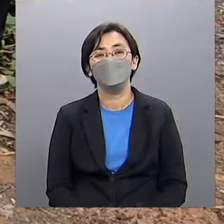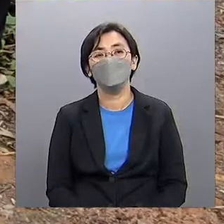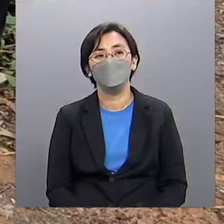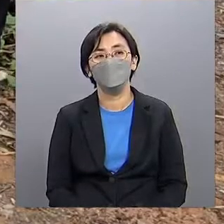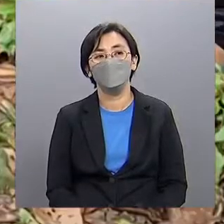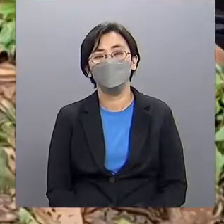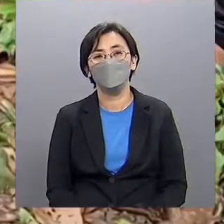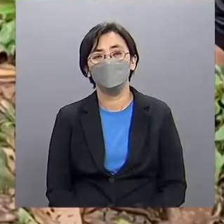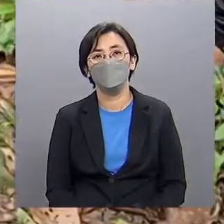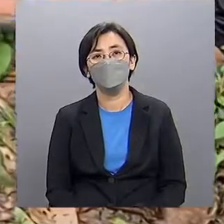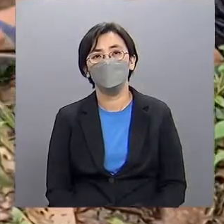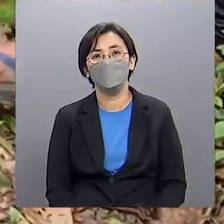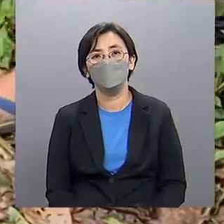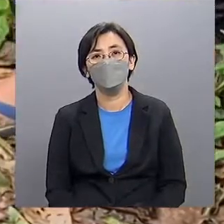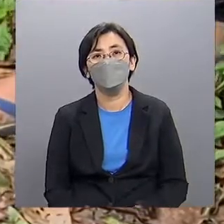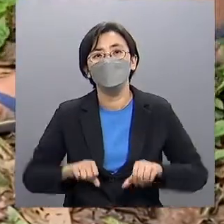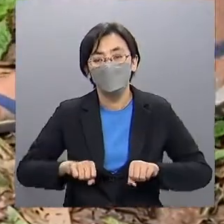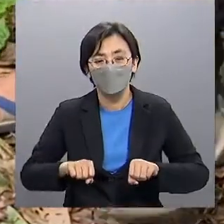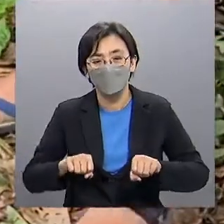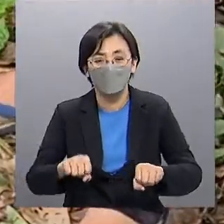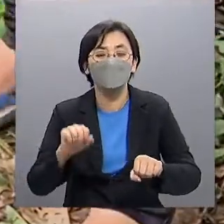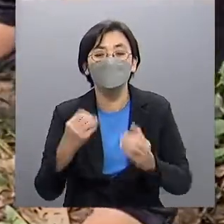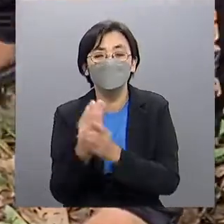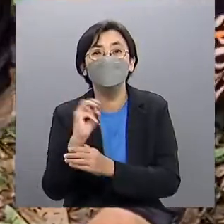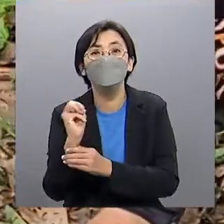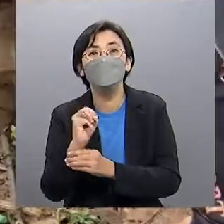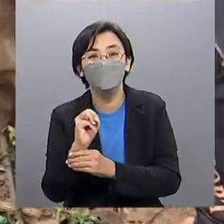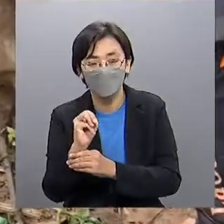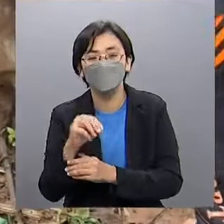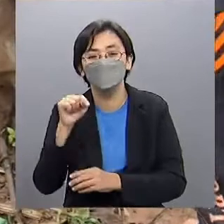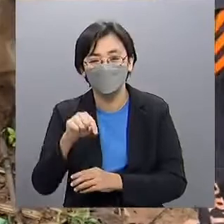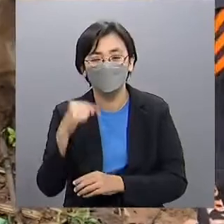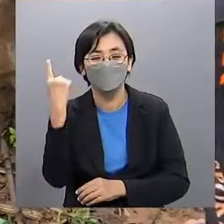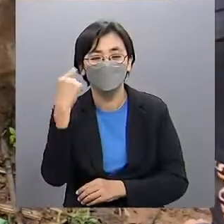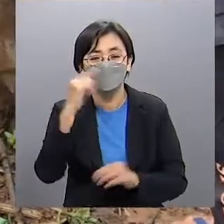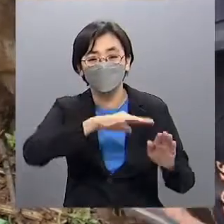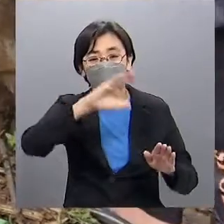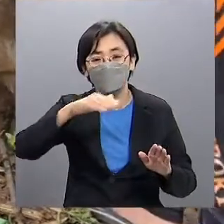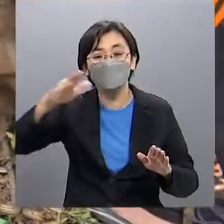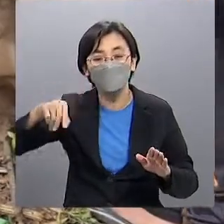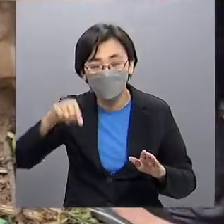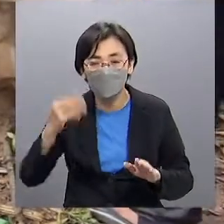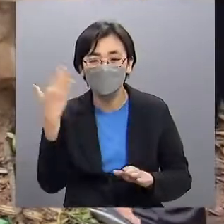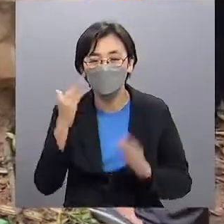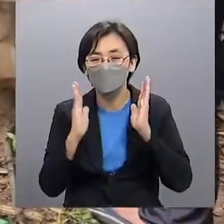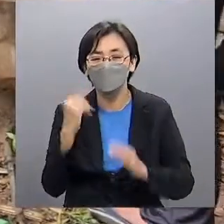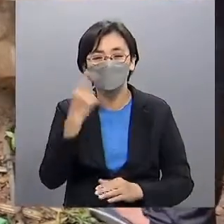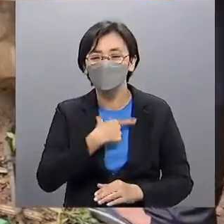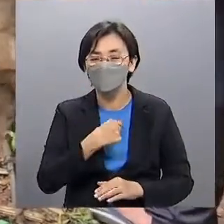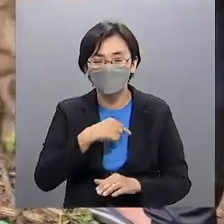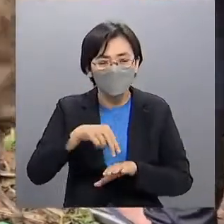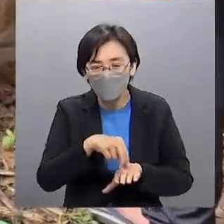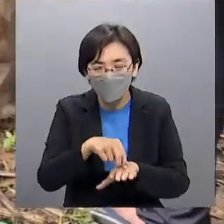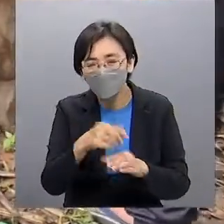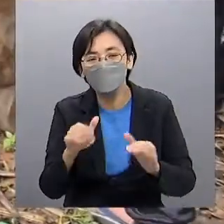รถล้อเลื่อนไม้หรือฟอร์มูล่ามงหนึ่งในสัญลักษณ์ของดอยม่อนแจ่มที่เคยได้รับความนิยมจากนักท่องเที่ยวและสร้างรายได้ให้กับ